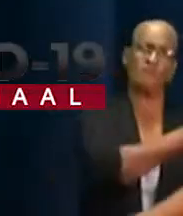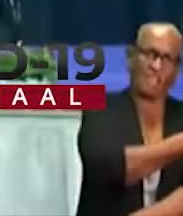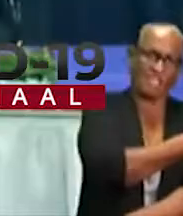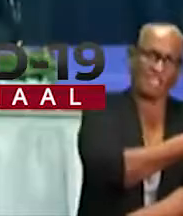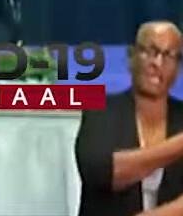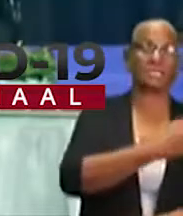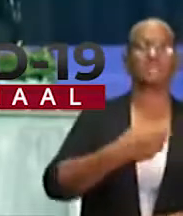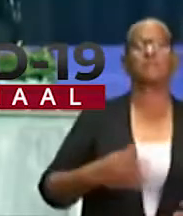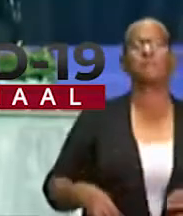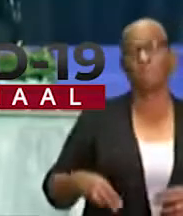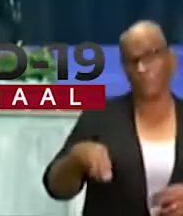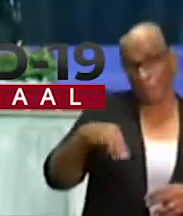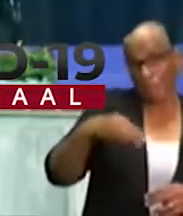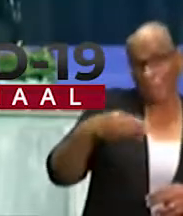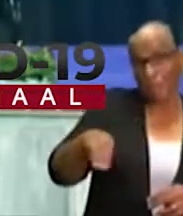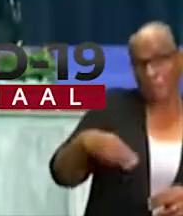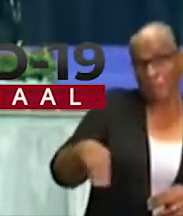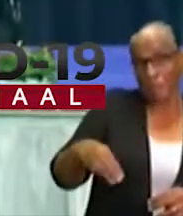in